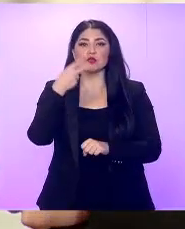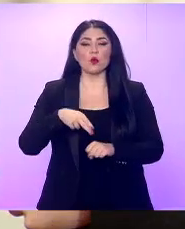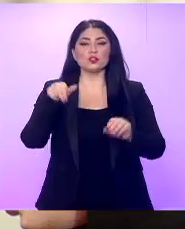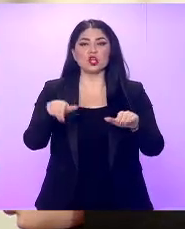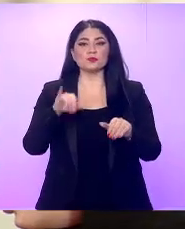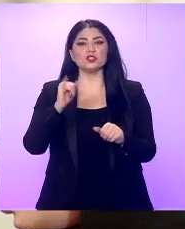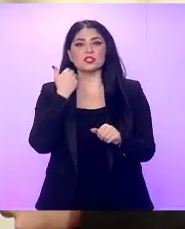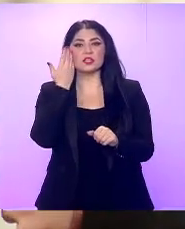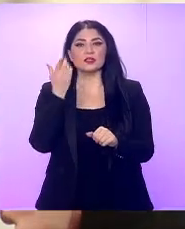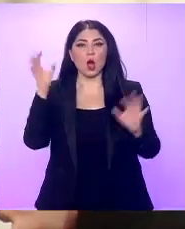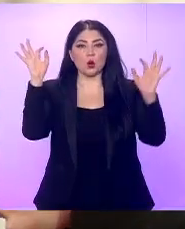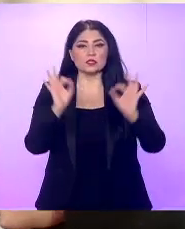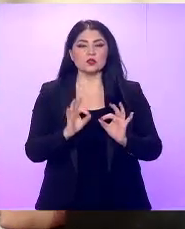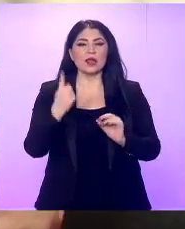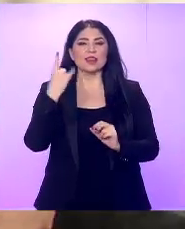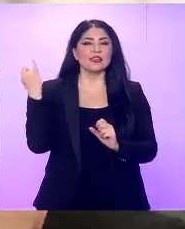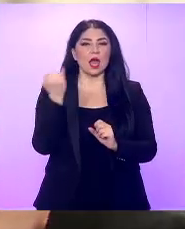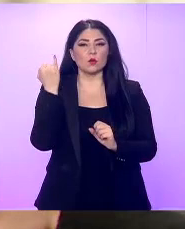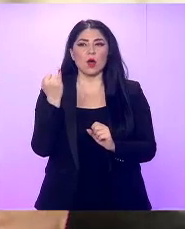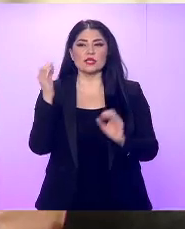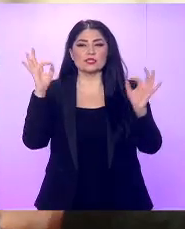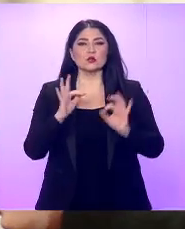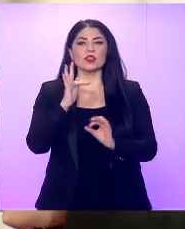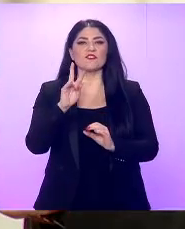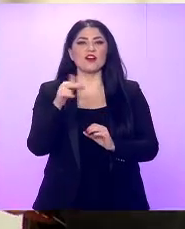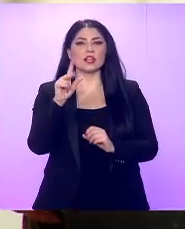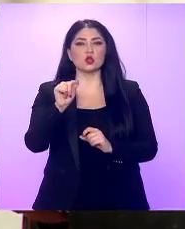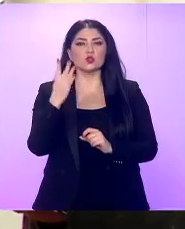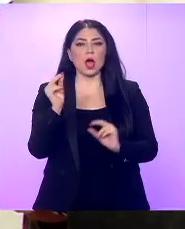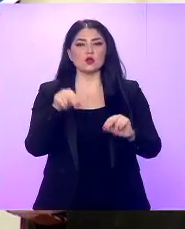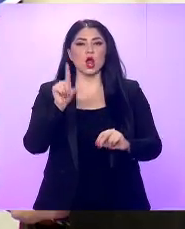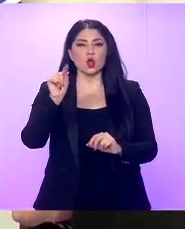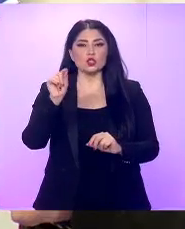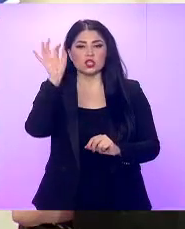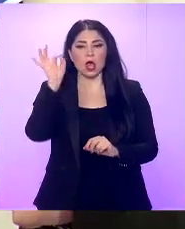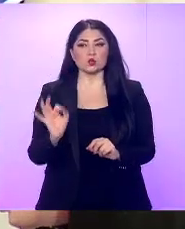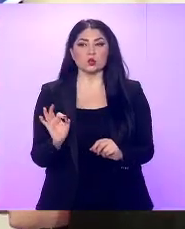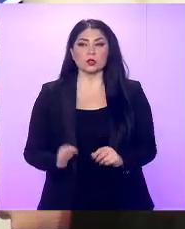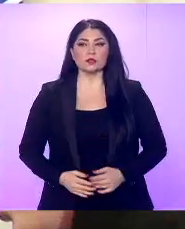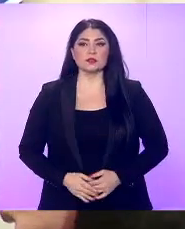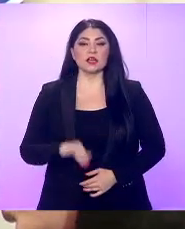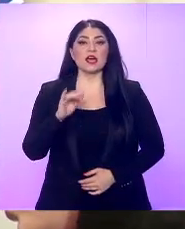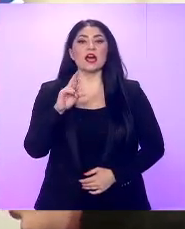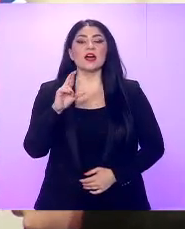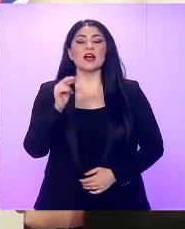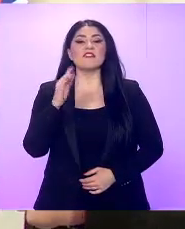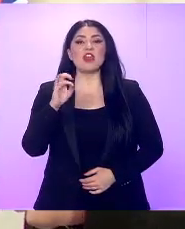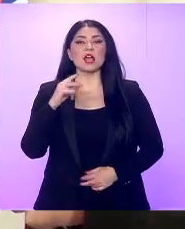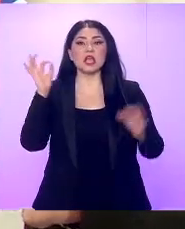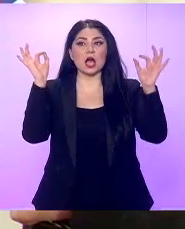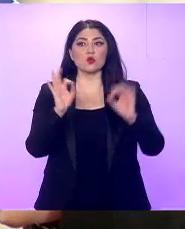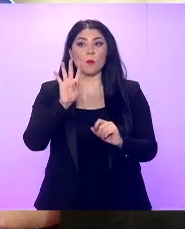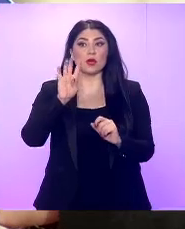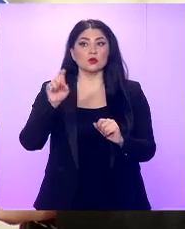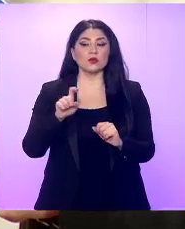dar și când au scăzut, de la 1 ianuarie a fost scăzut TVA-ul de la 24 la 20, inflația, rata inflației a scăzut cu